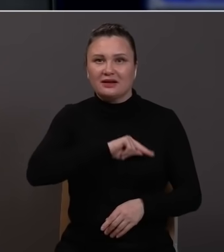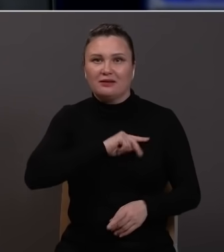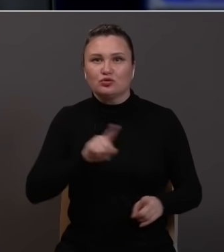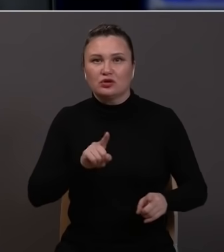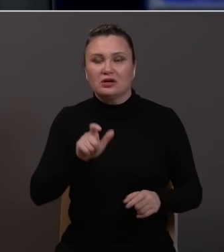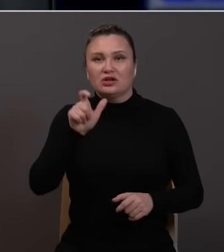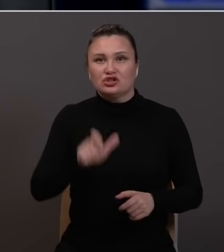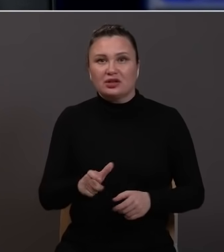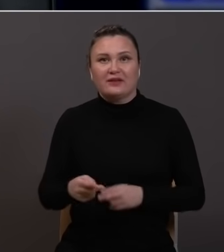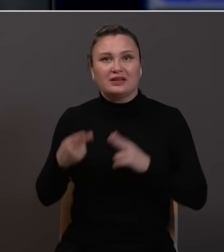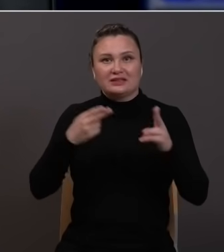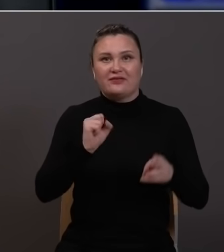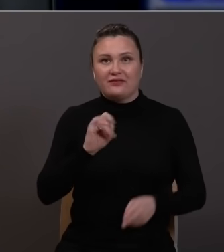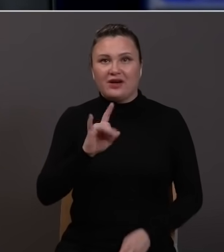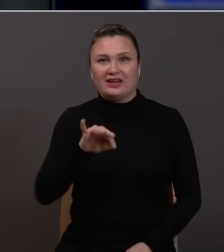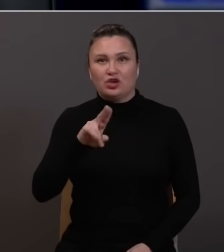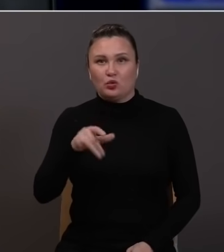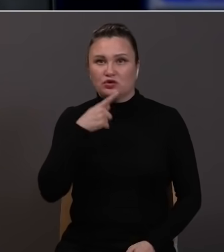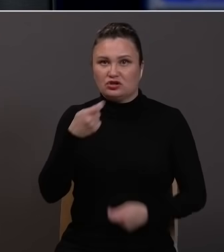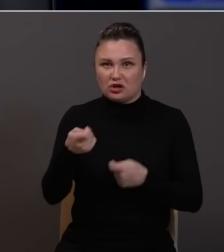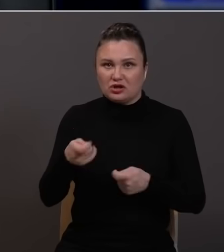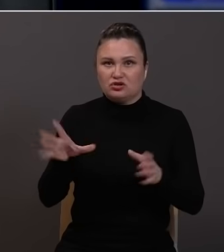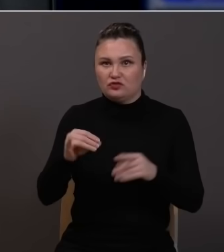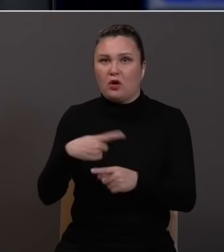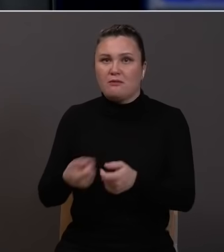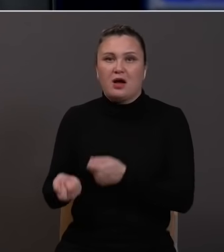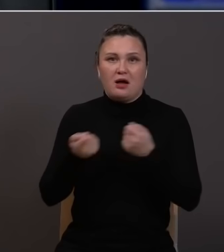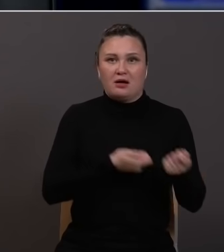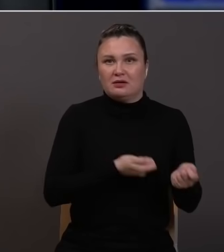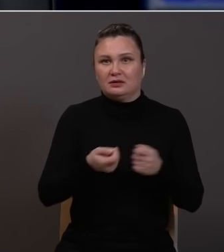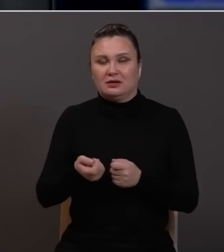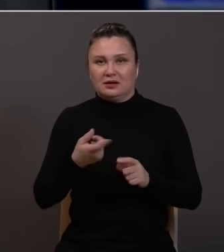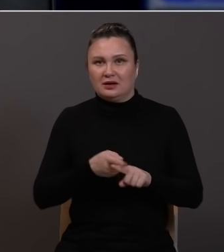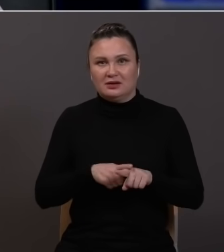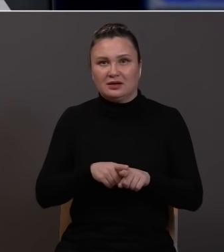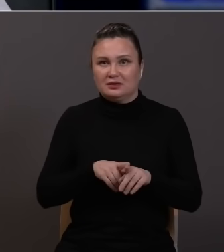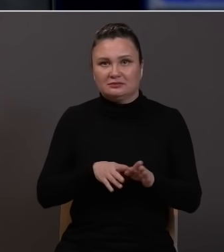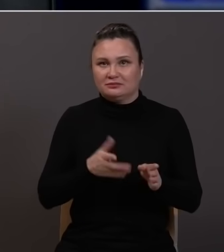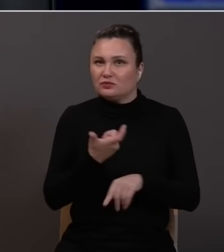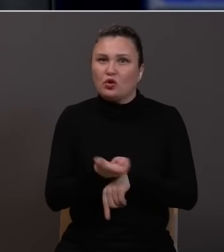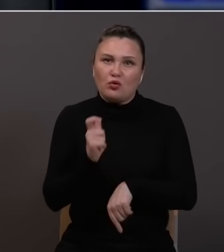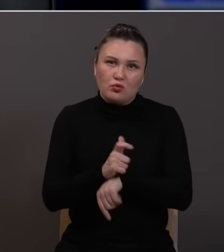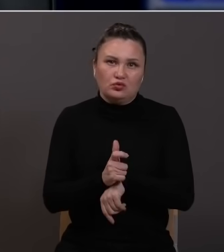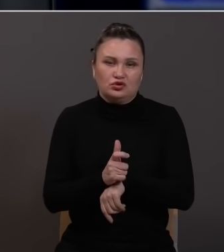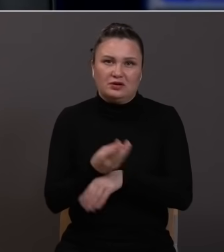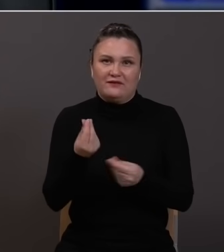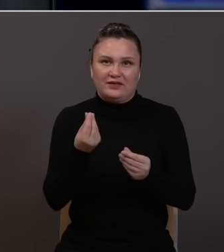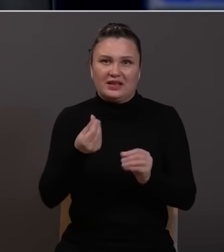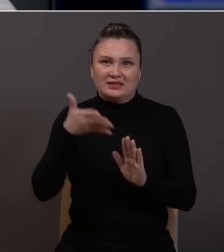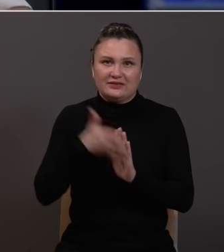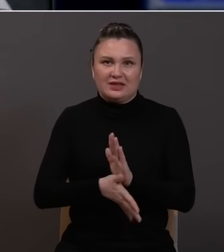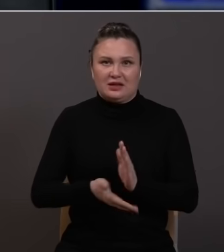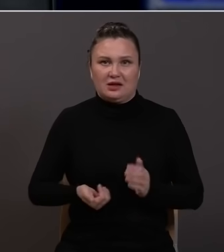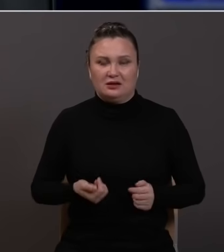Человека доставить в Арктику, там его содержать и вернуть назад целым и здоровым, это очень финансово